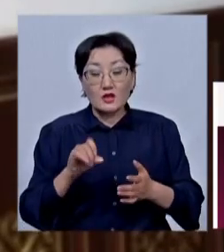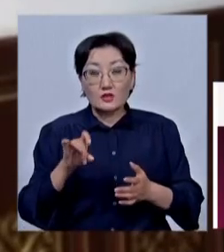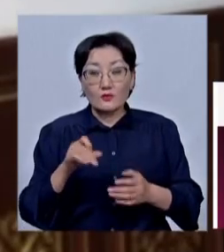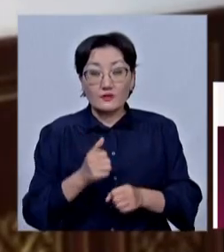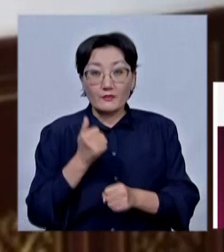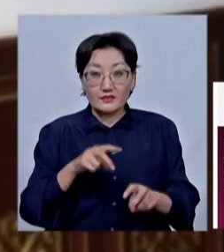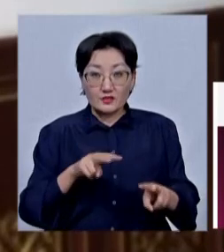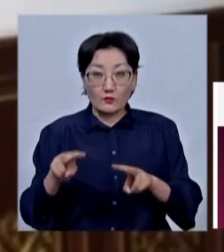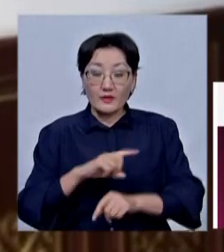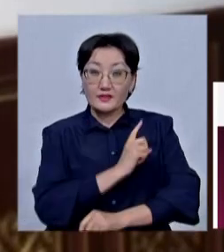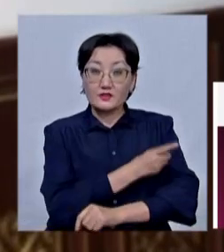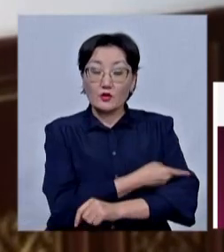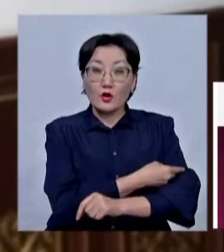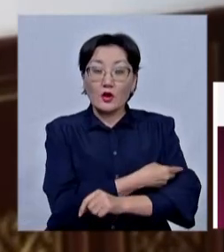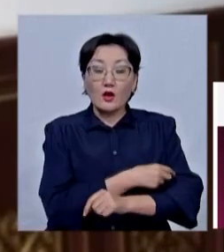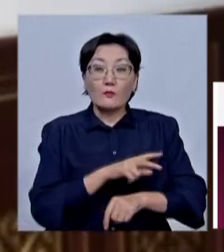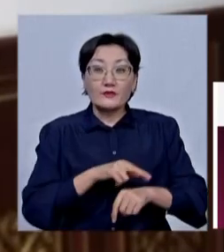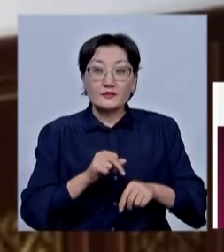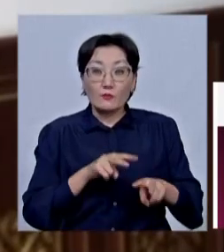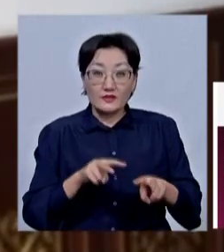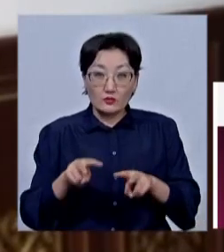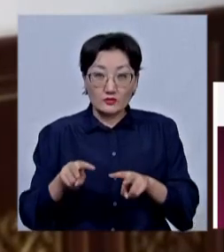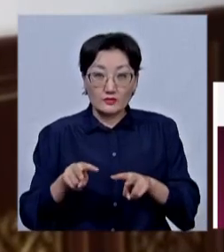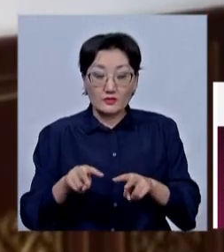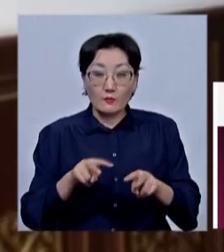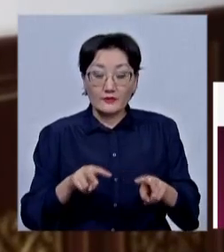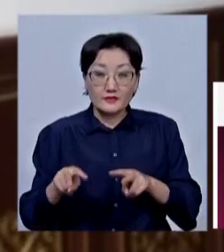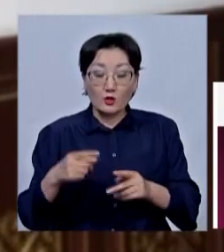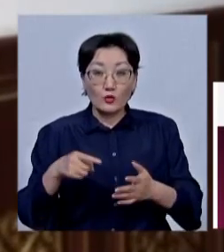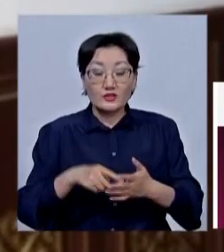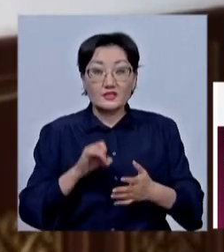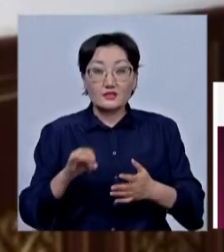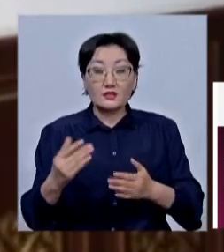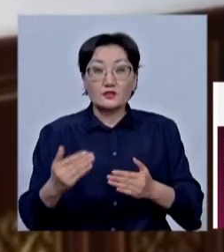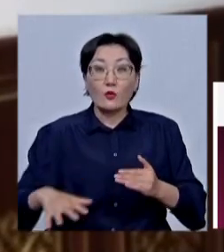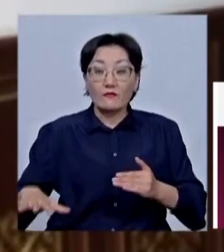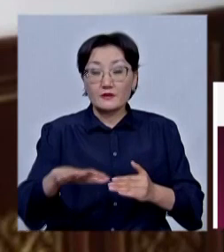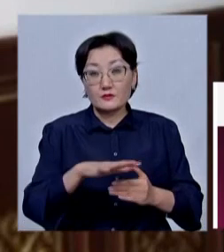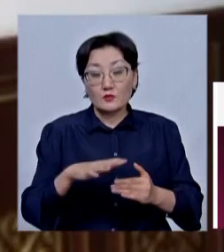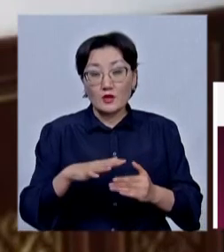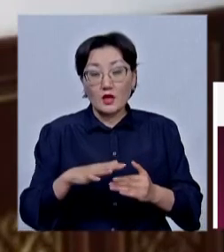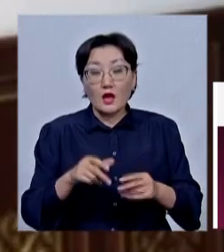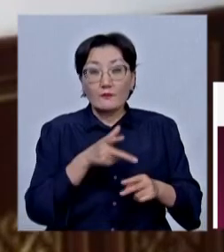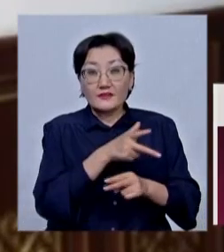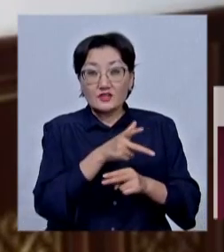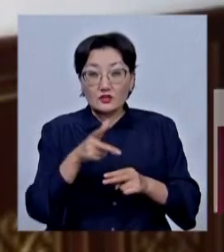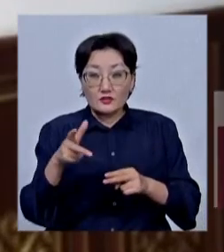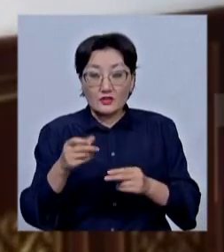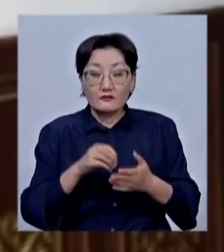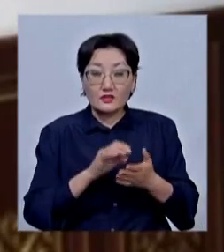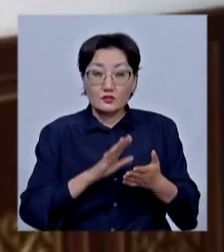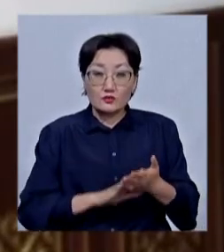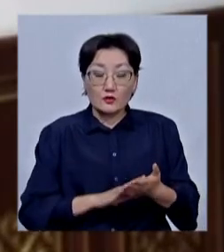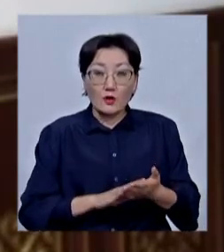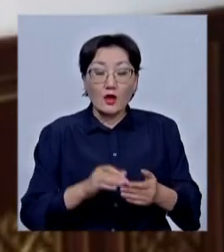строгим контролем. Усиленные наряды патрульной полиции патрулируют город и его окрестности. Камера видеонаблюдения